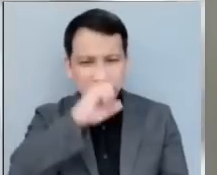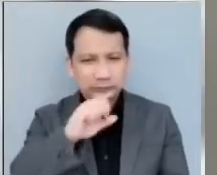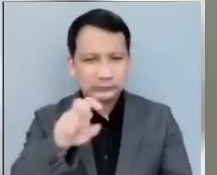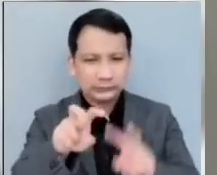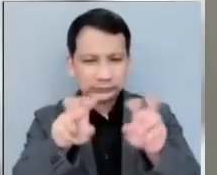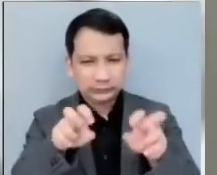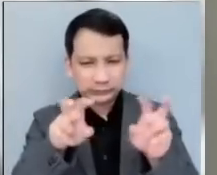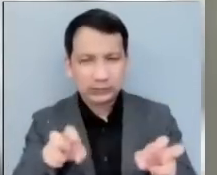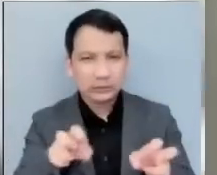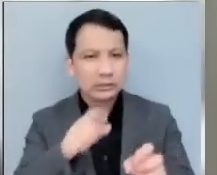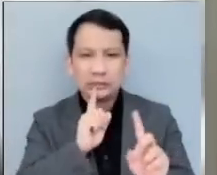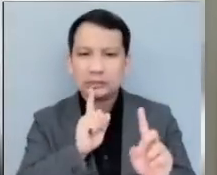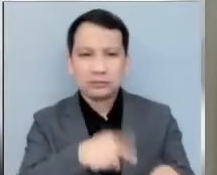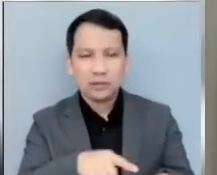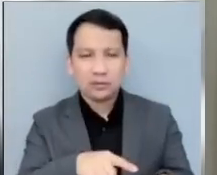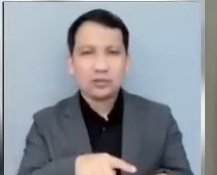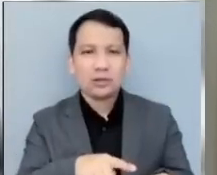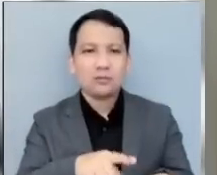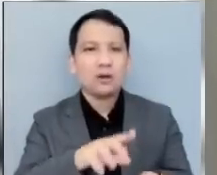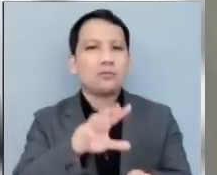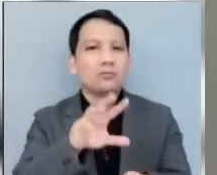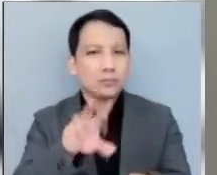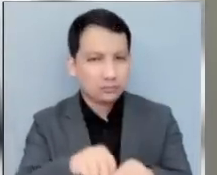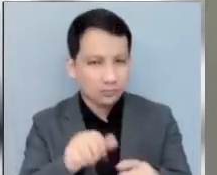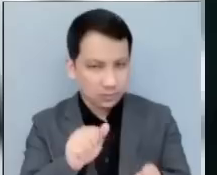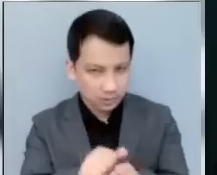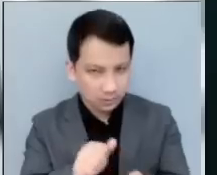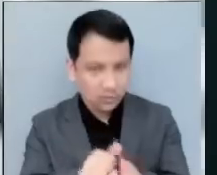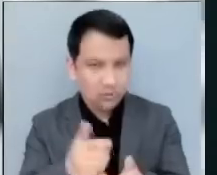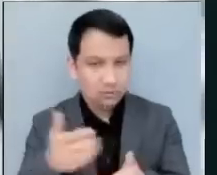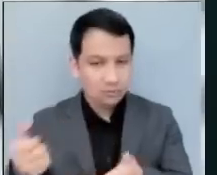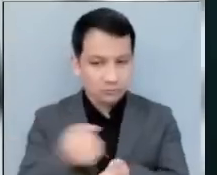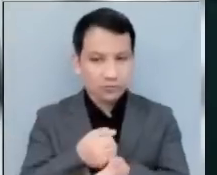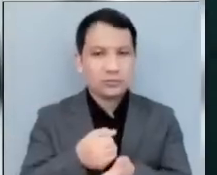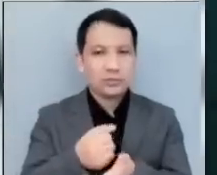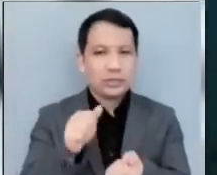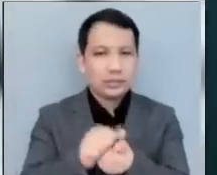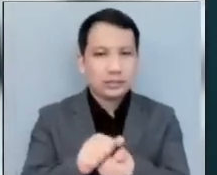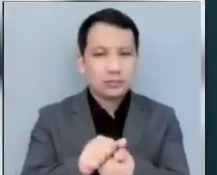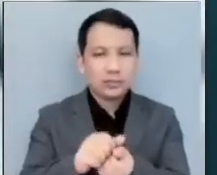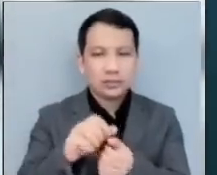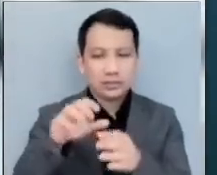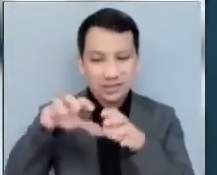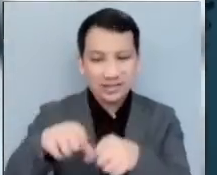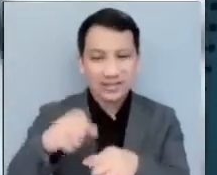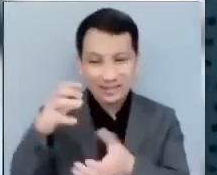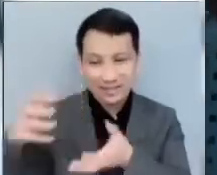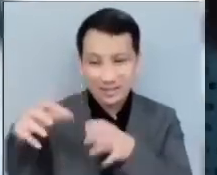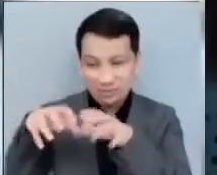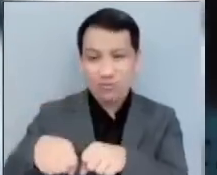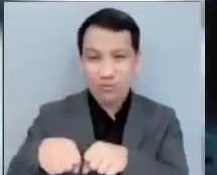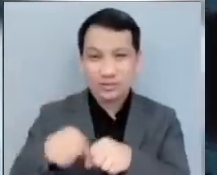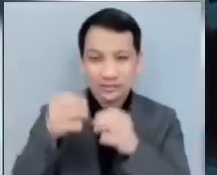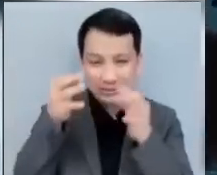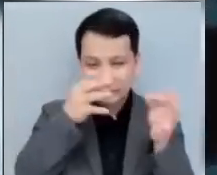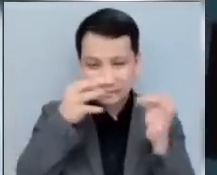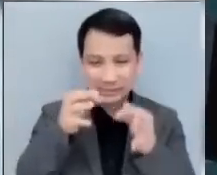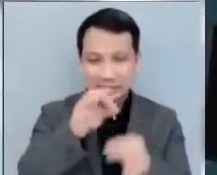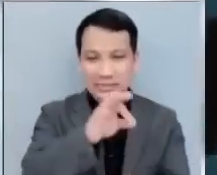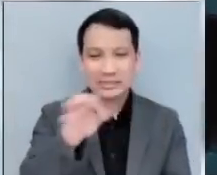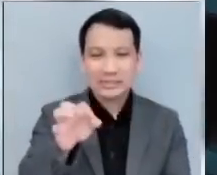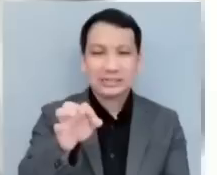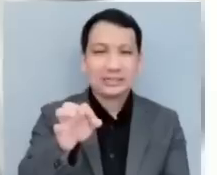Posibilidad niya itong makaapekto sa kaso kaugnay ng nakuhang 990 kilos ng shabu sa drug bust noong nakaraang